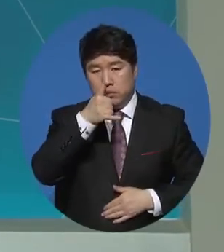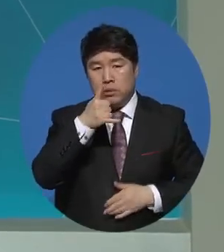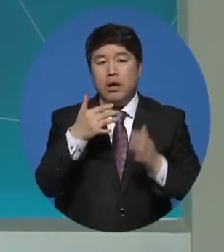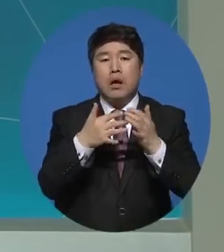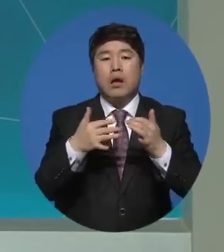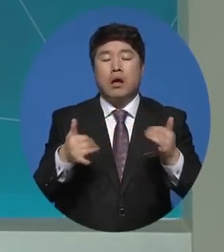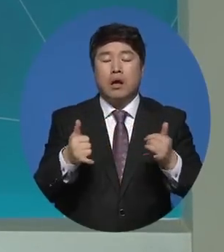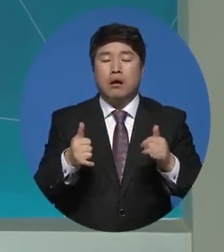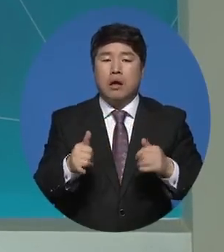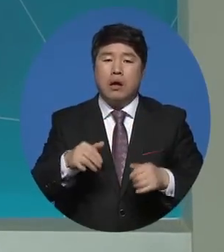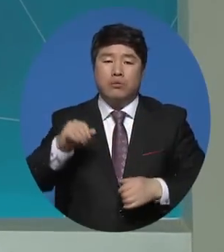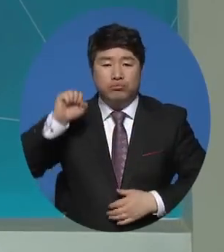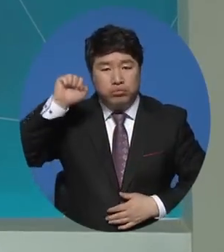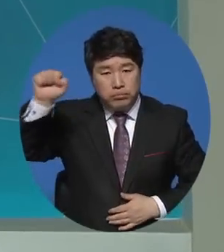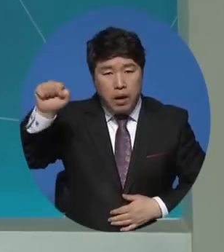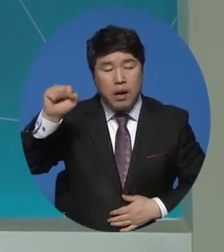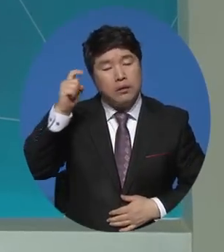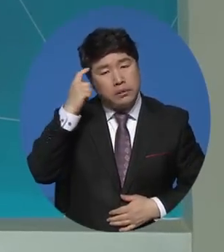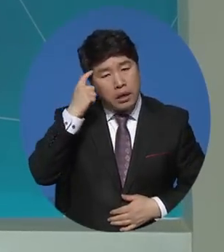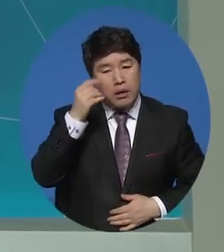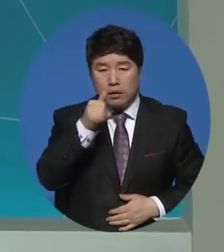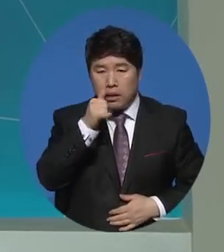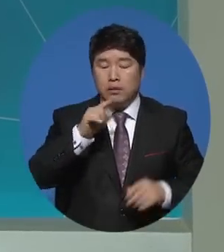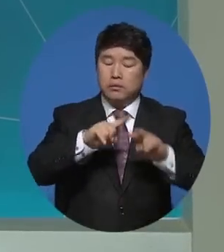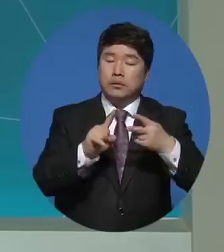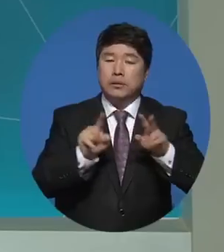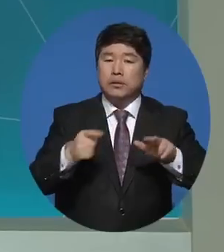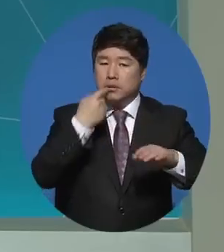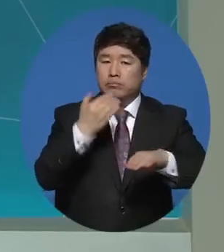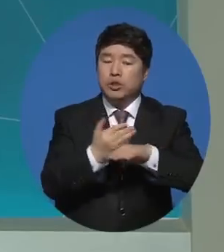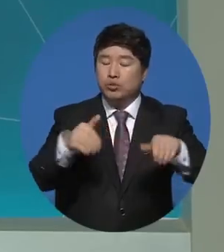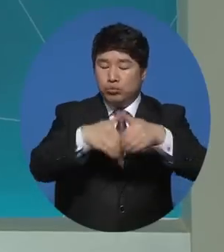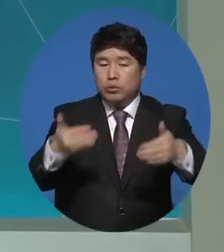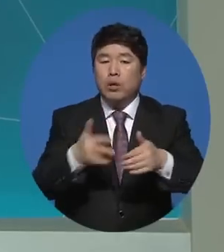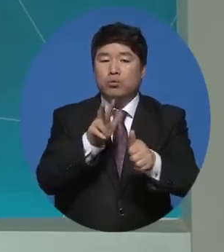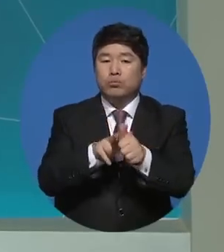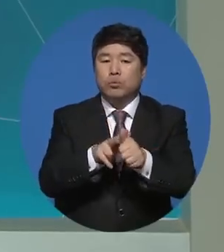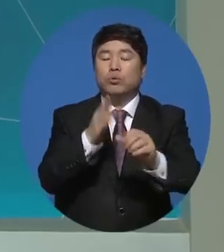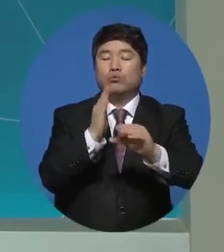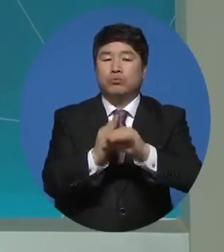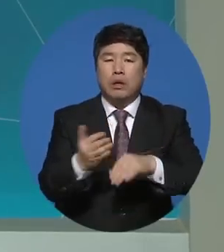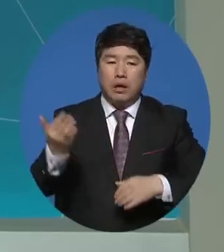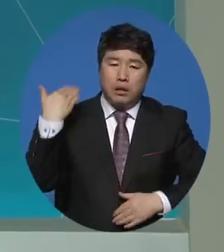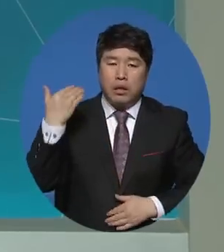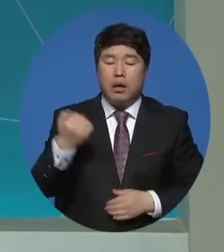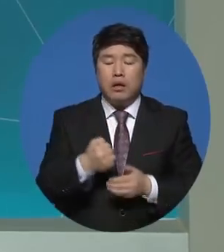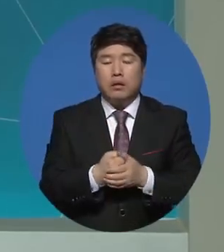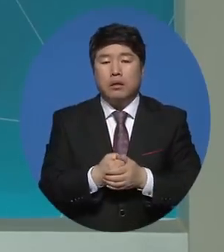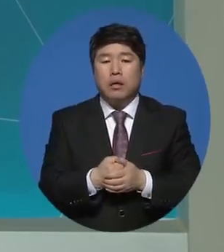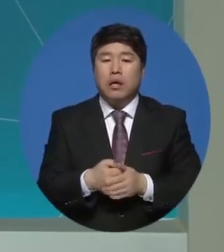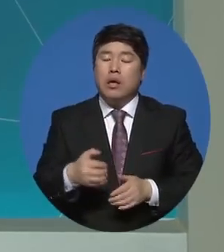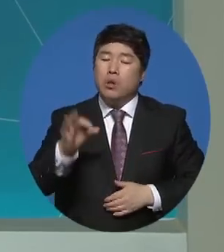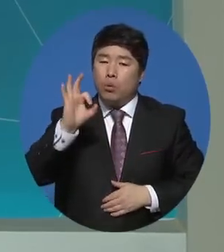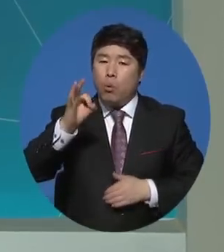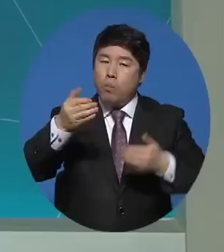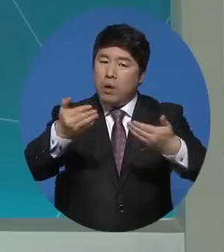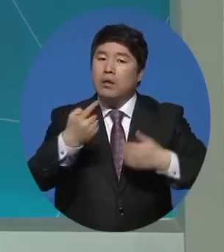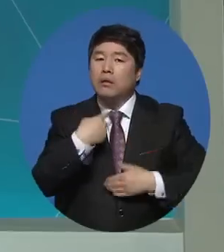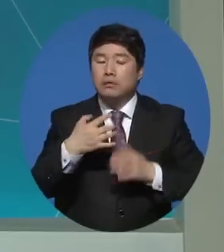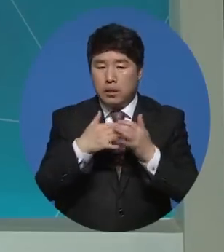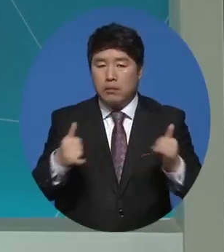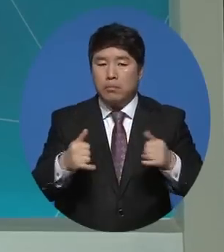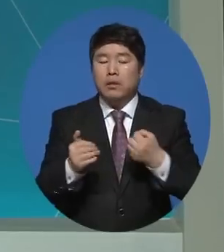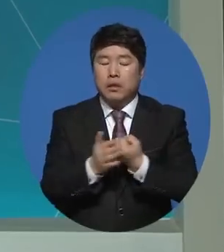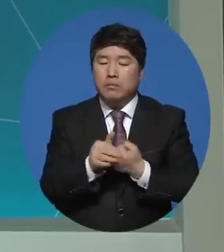분이 출마를 하려 그런다지만 후보 중에 과거 재벌들 테 돈을 받았던 사람이 그래서